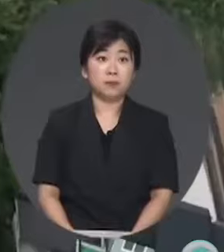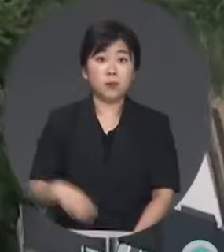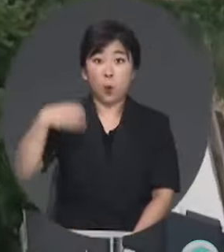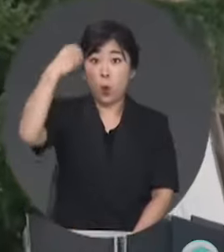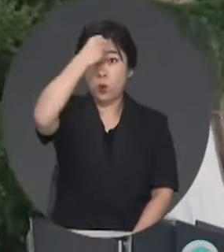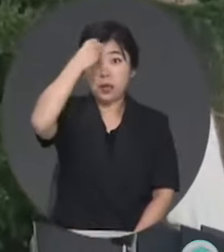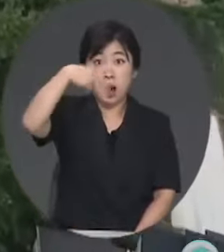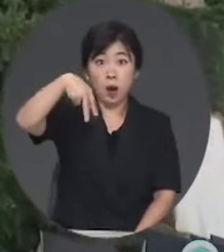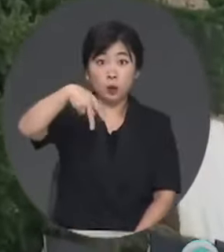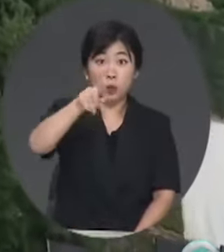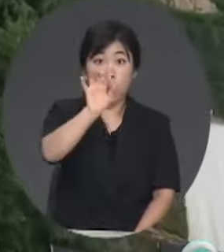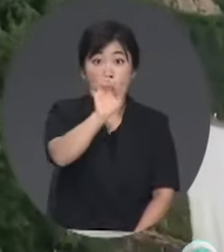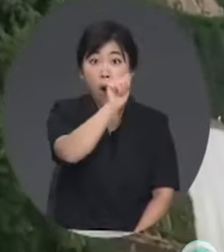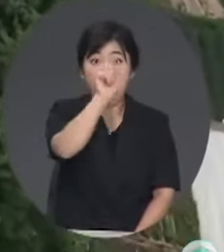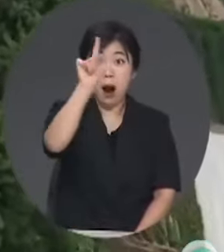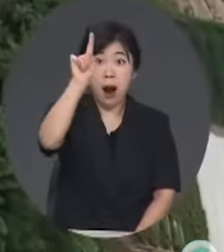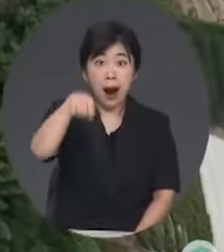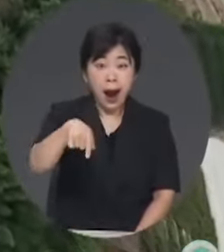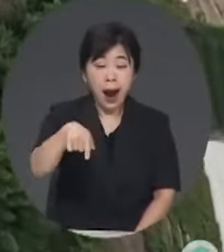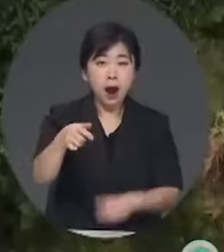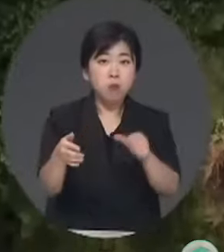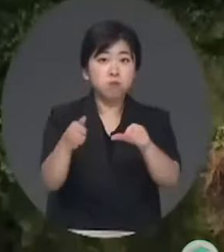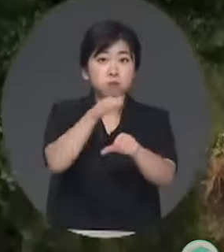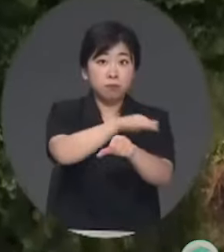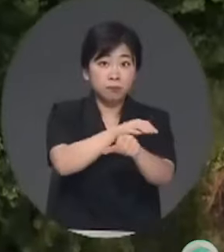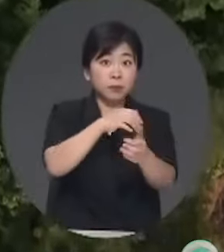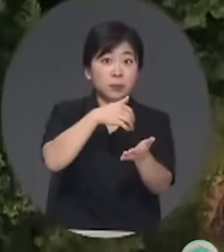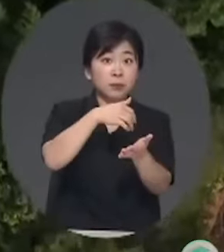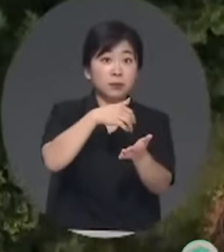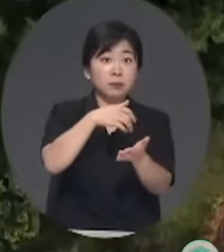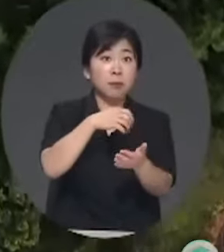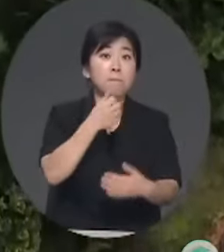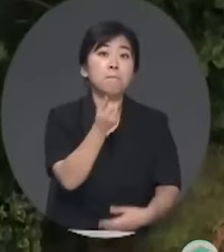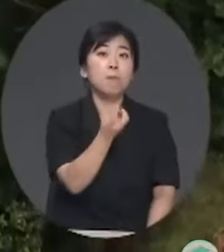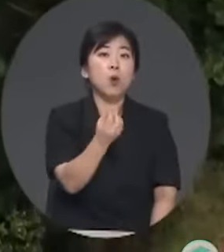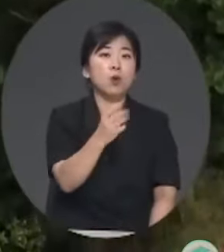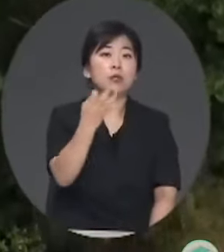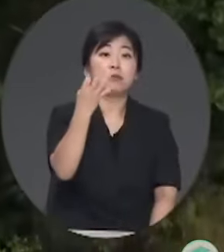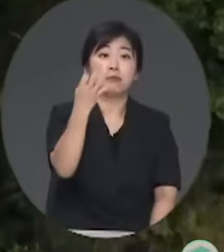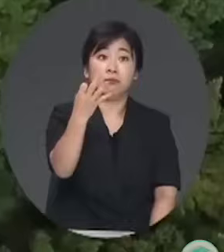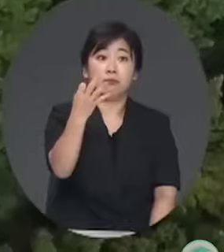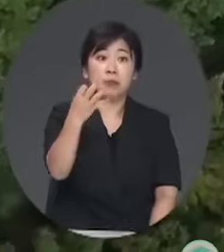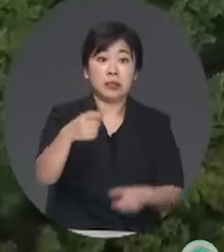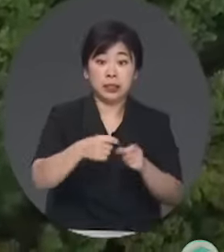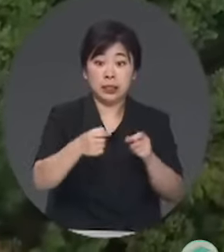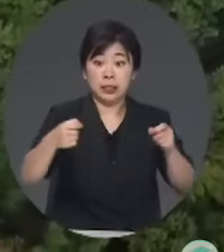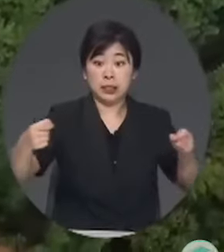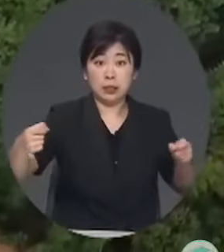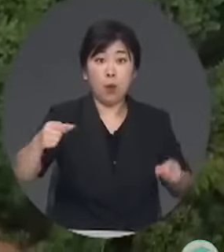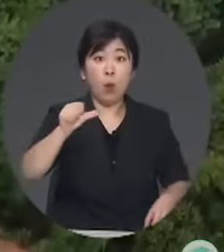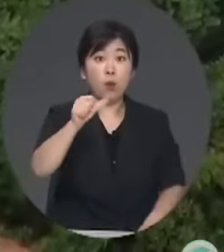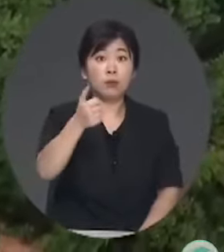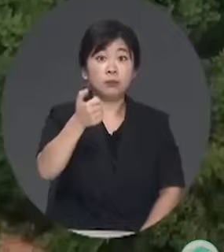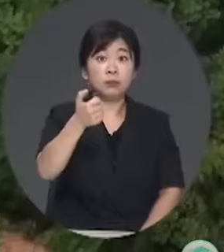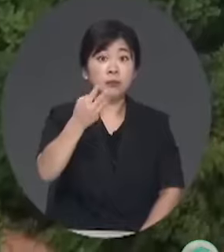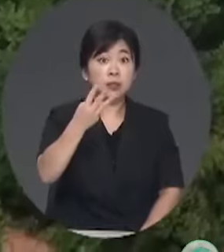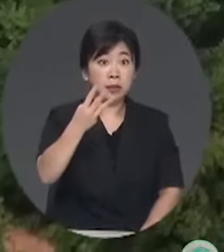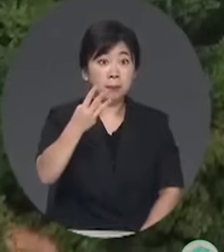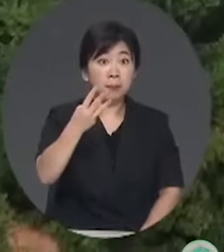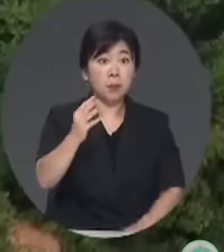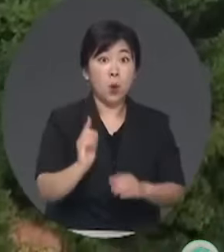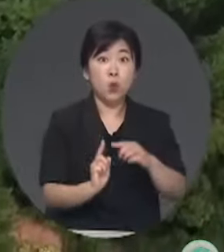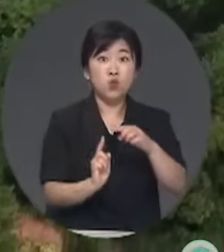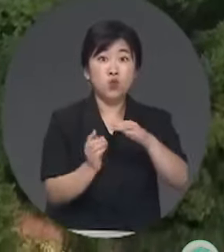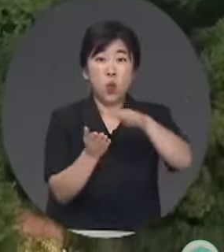고성 송악동 고분군 14호분. 봉분 최대 직경 53m, 높이 7.6m의